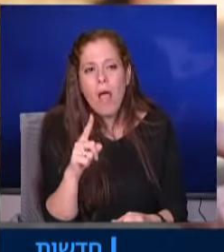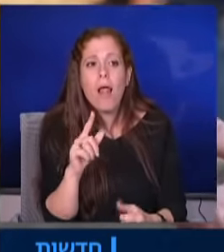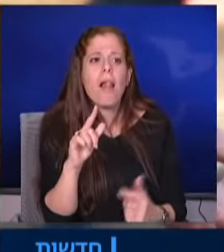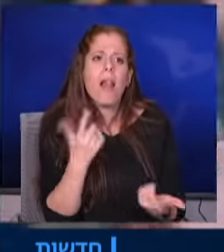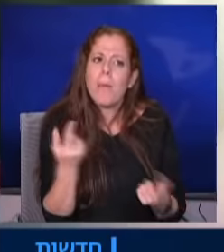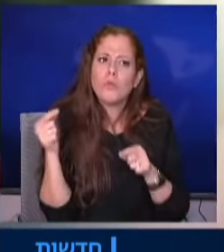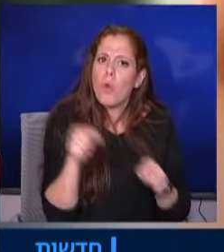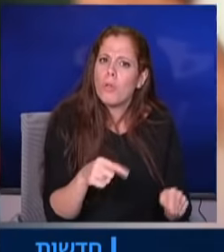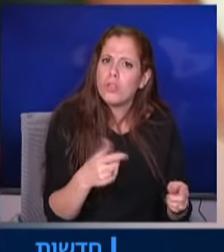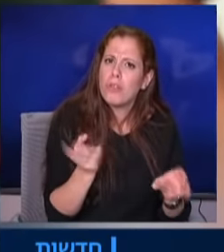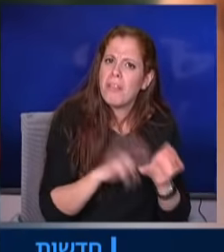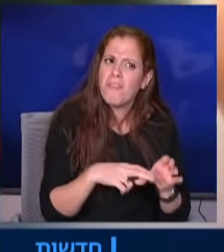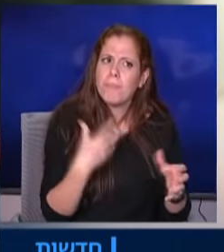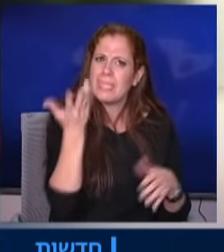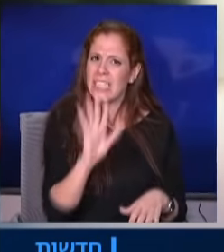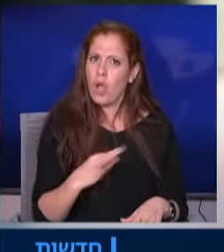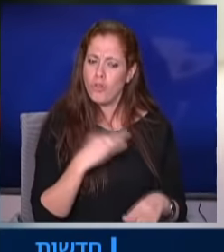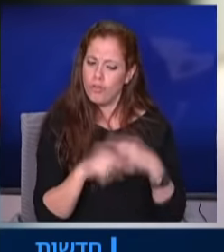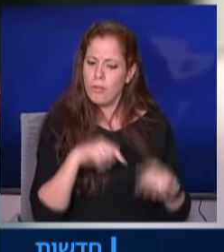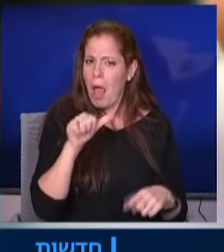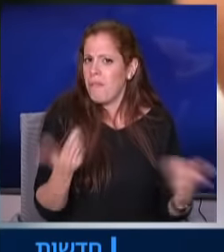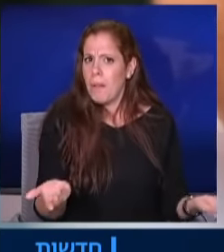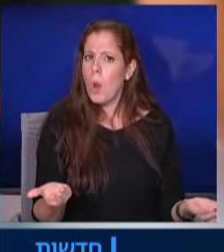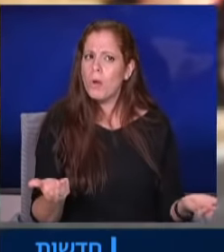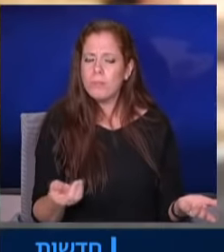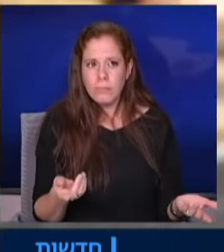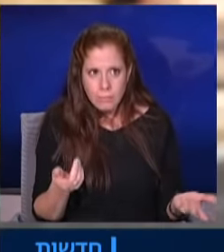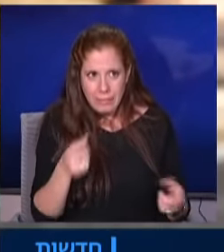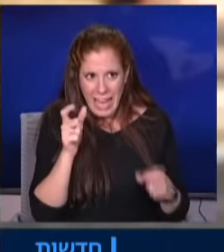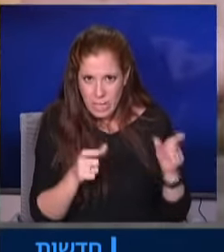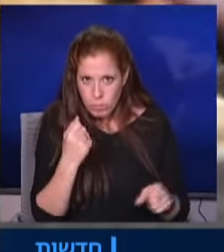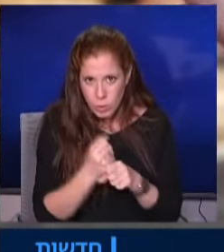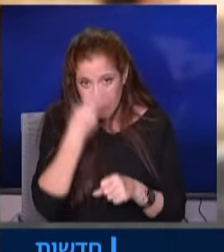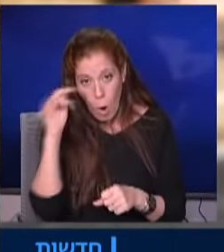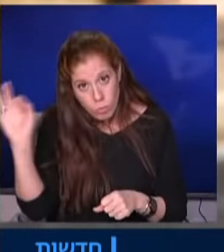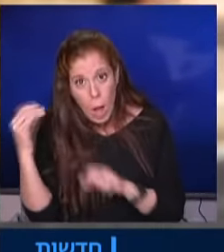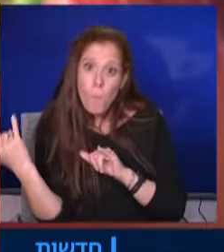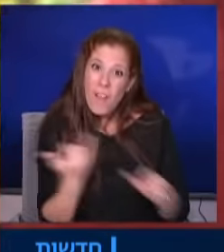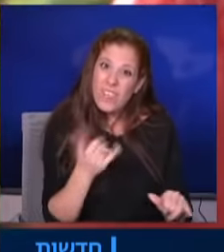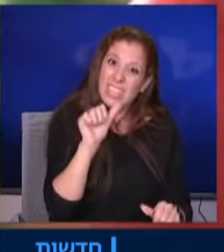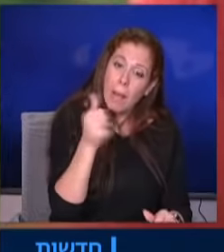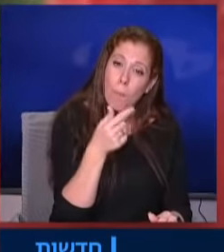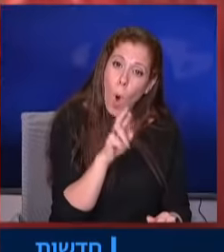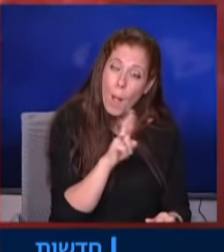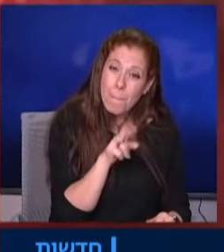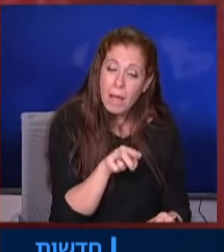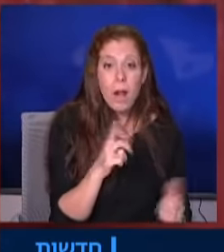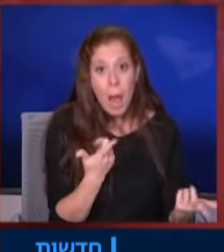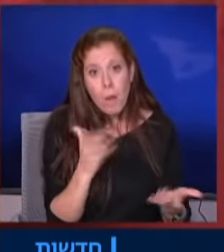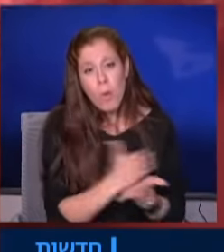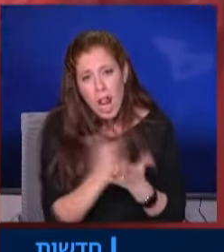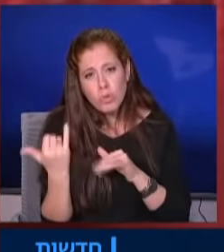לזרק בסרט שלי בשנה א'. אנשים עשו את זה עם ההורים שלהם וזה, הוא הביא את אגם רוטברג. למה? כי הוא החליט שהוא יביא אותה.